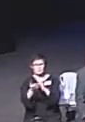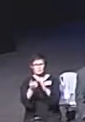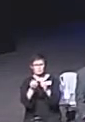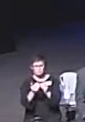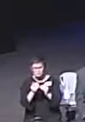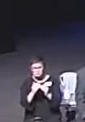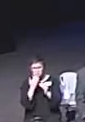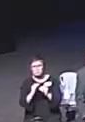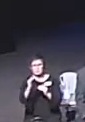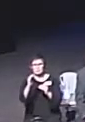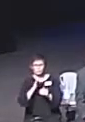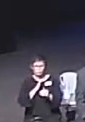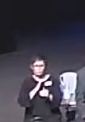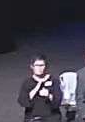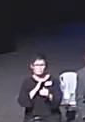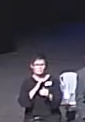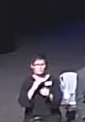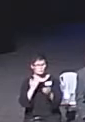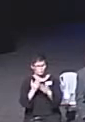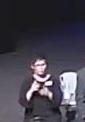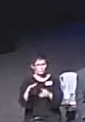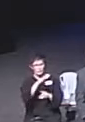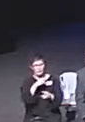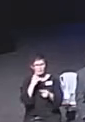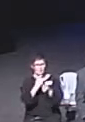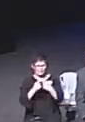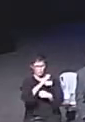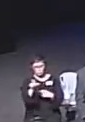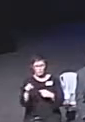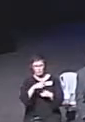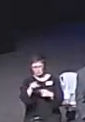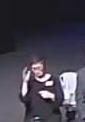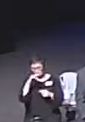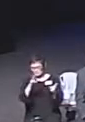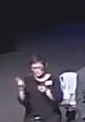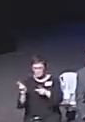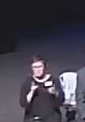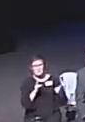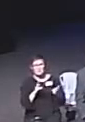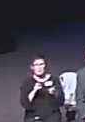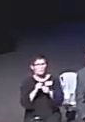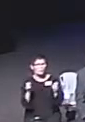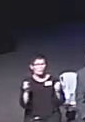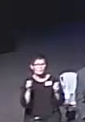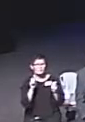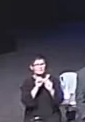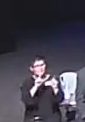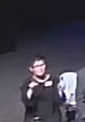saavutettavuutta, ja kaikki osallistujat on keskustelijat ollut sitä mieltä, että ei kuitenkaan korvaa